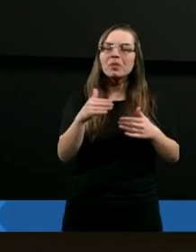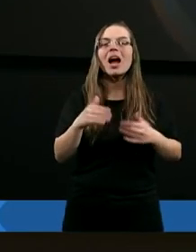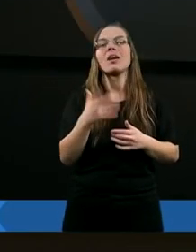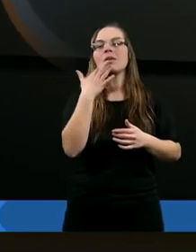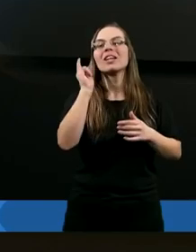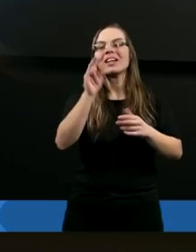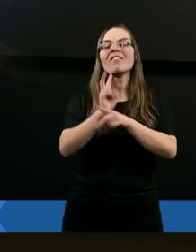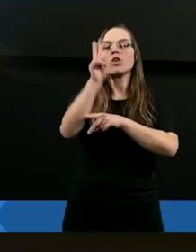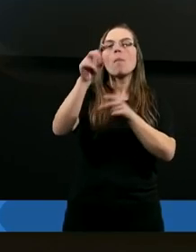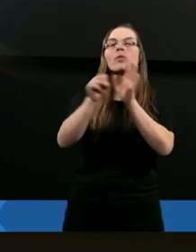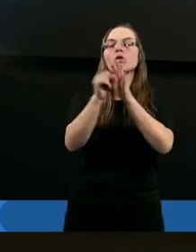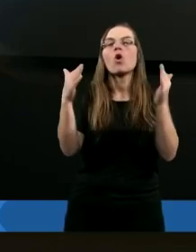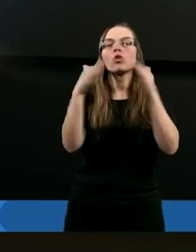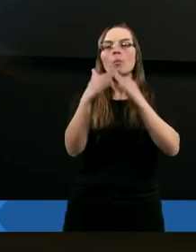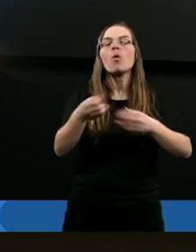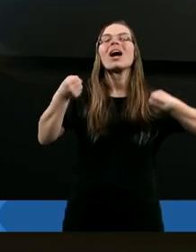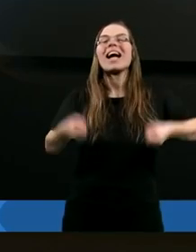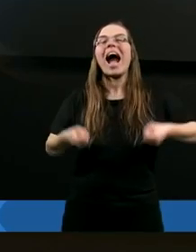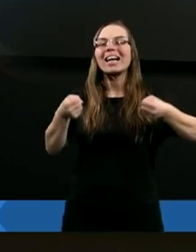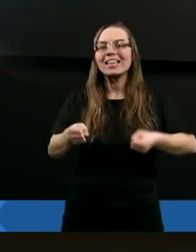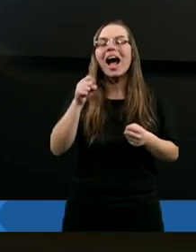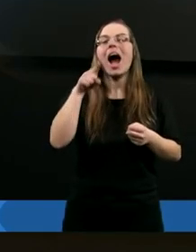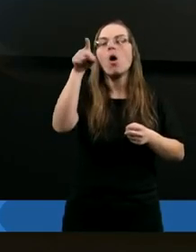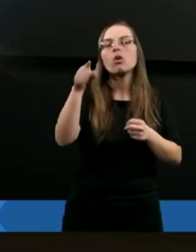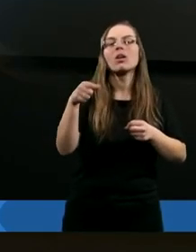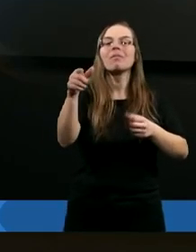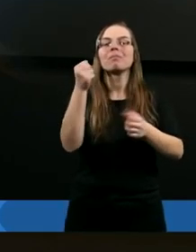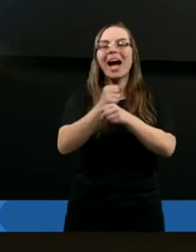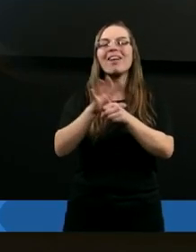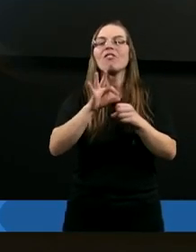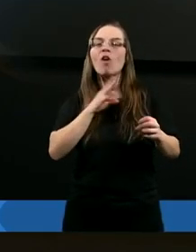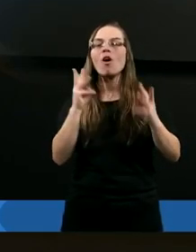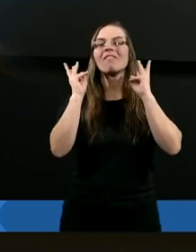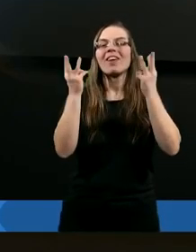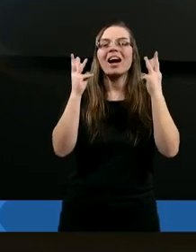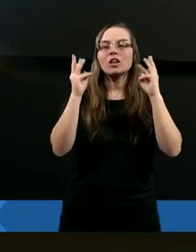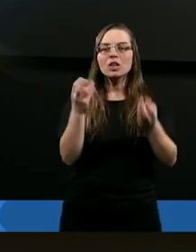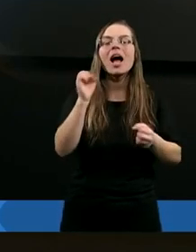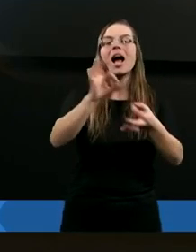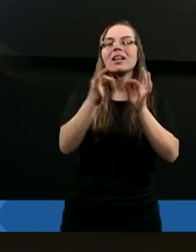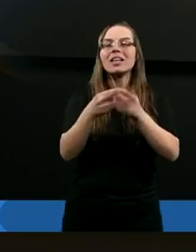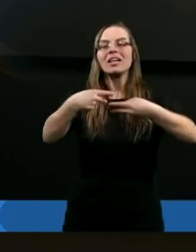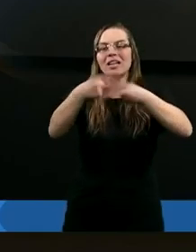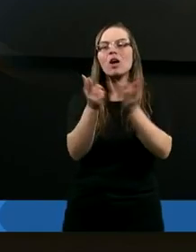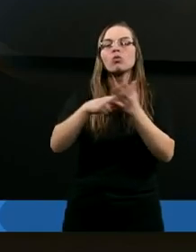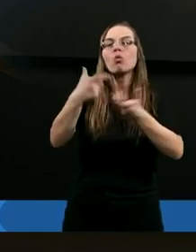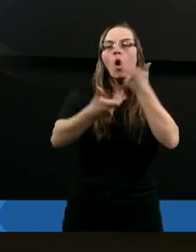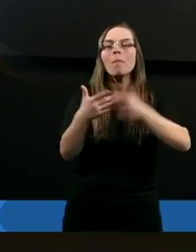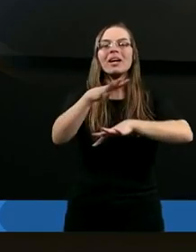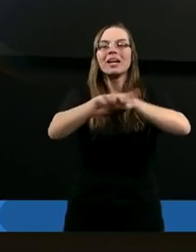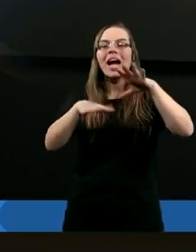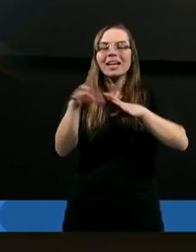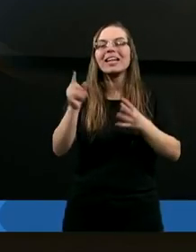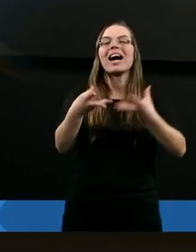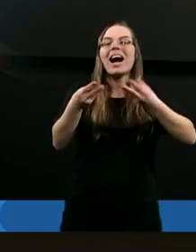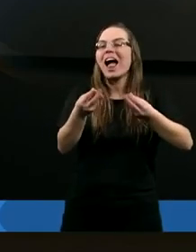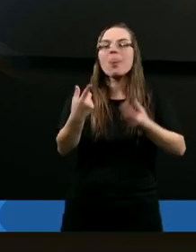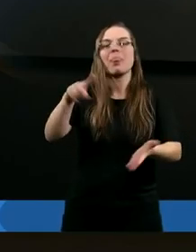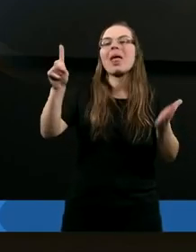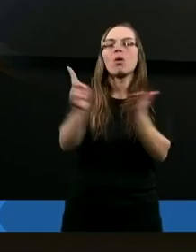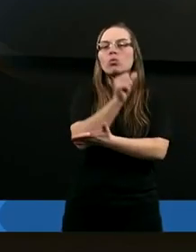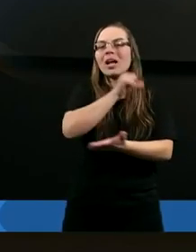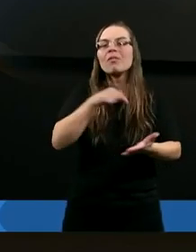czytamy I wstąpiłem do domu garncarza, a oto on pracował w swoim warsztacie. A gdy naczynie, które robił ręcznie z gliny, nie